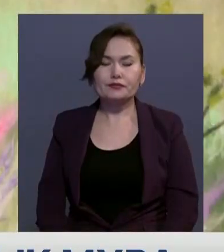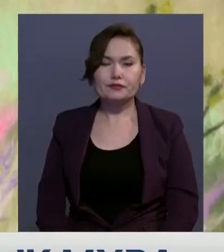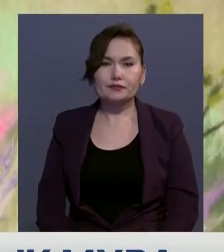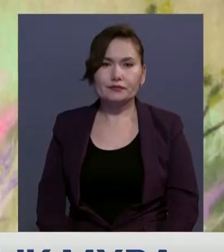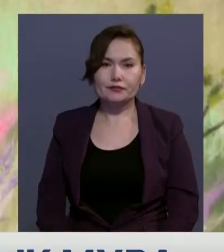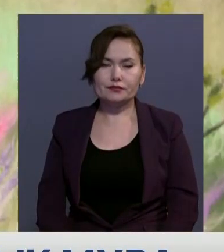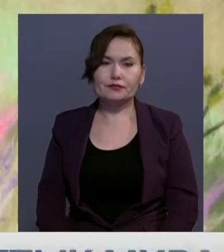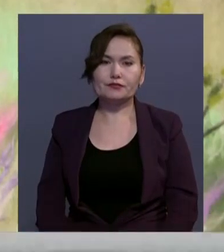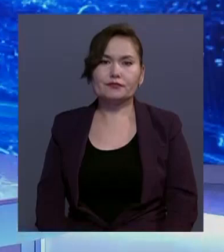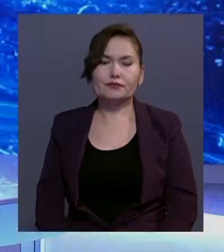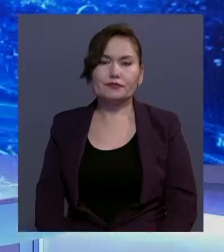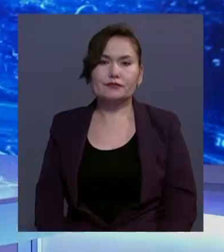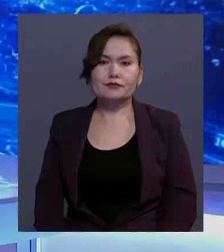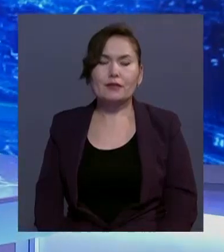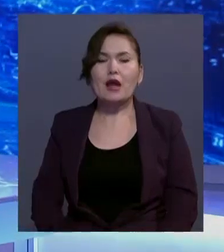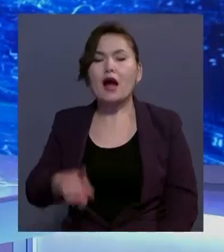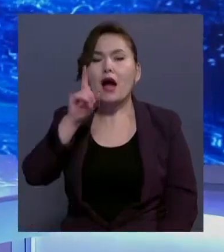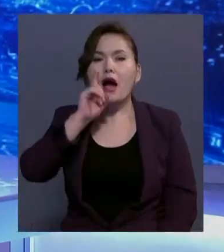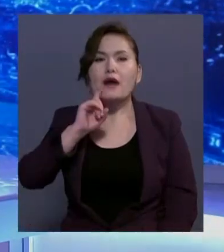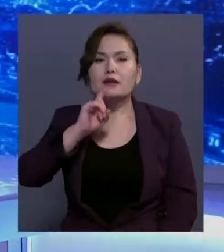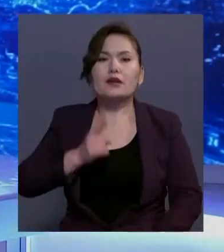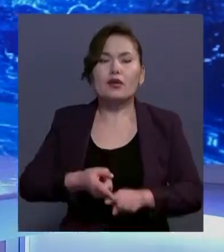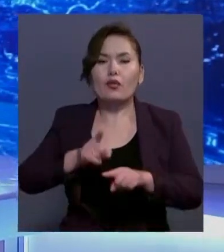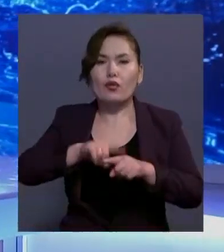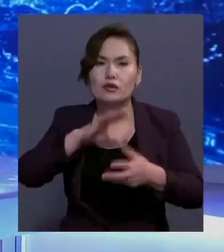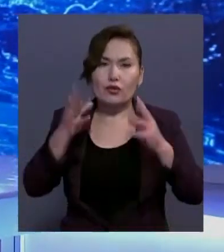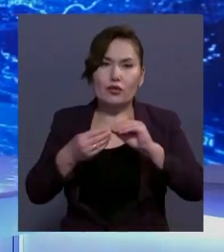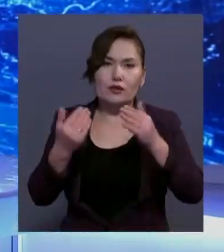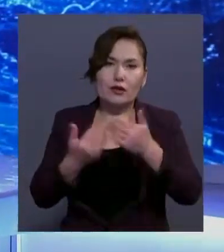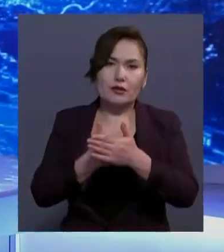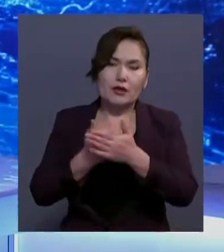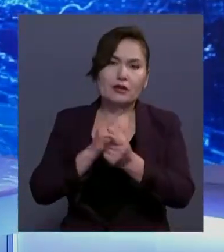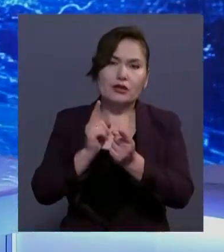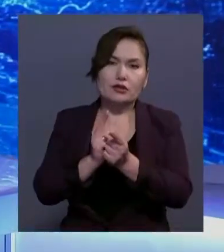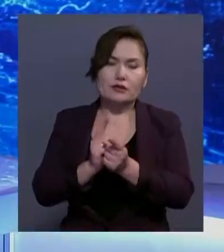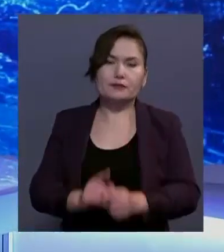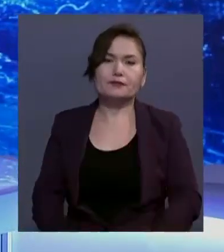Хабар 24. Әзірге айтарымыз осы. Назарларыңызға рахмет.